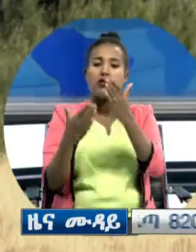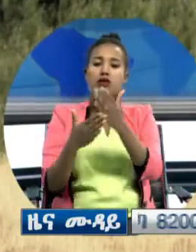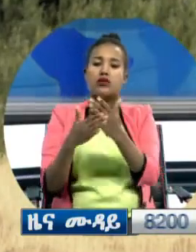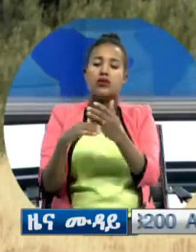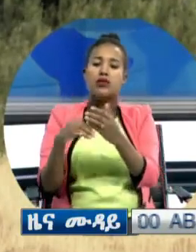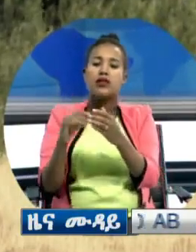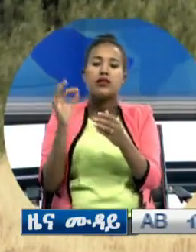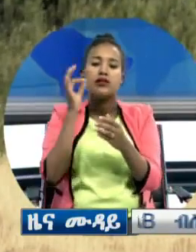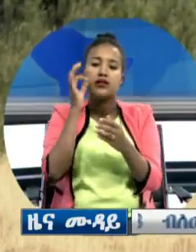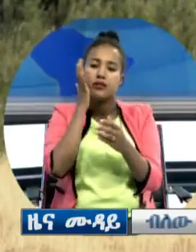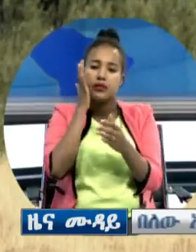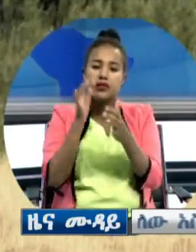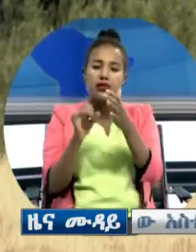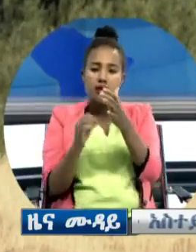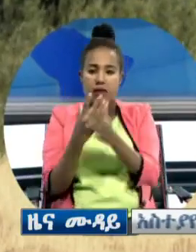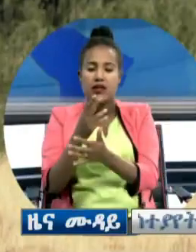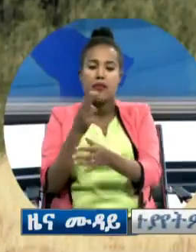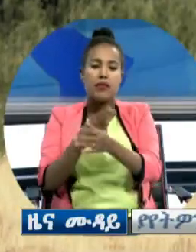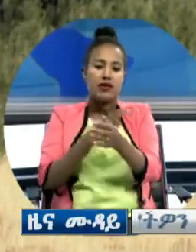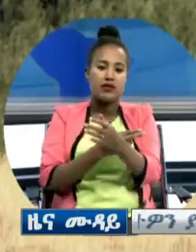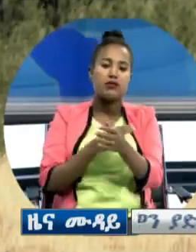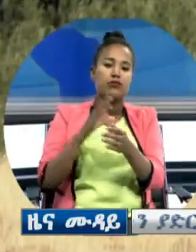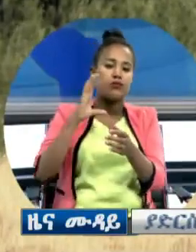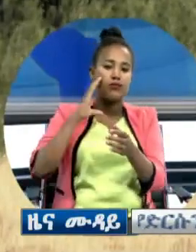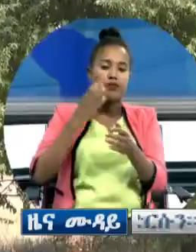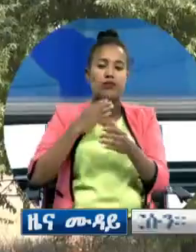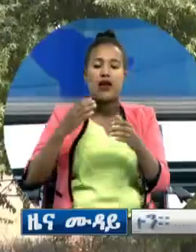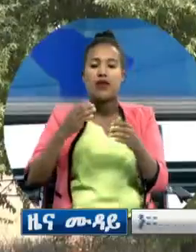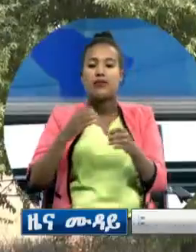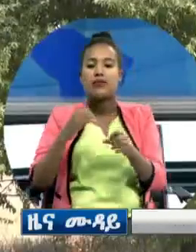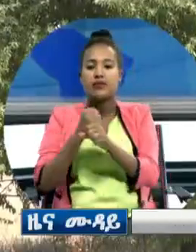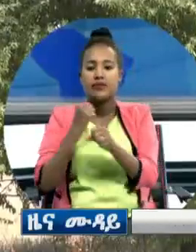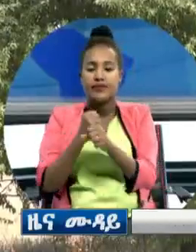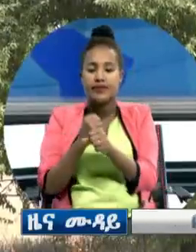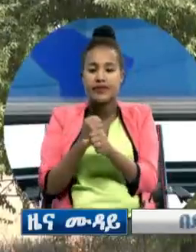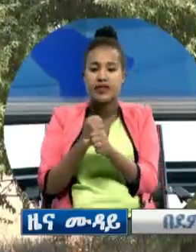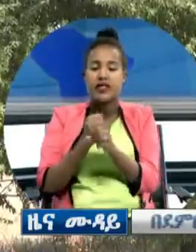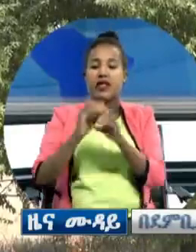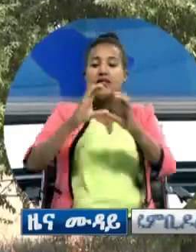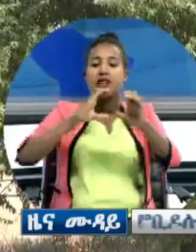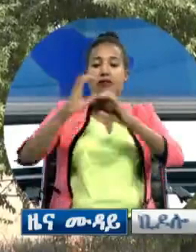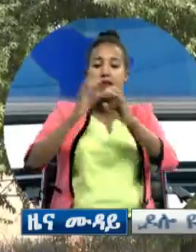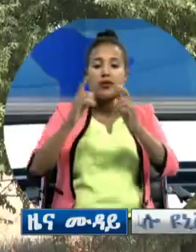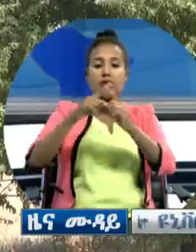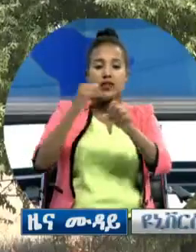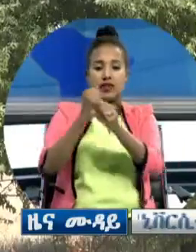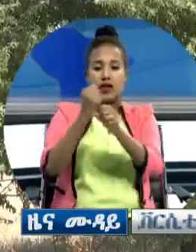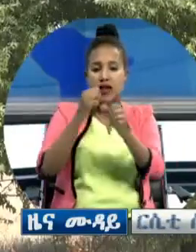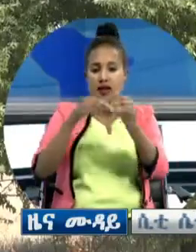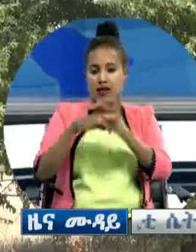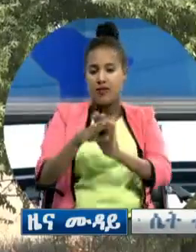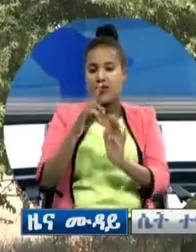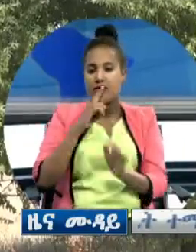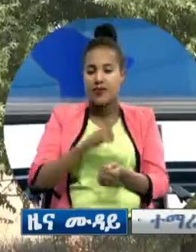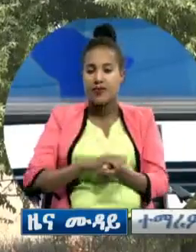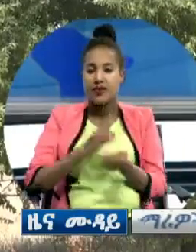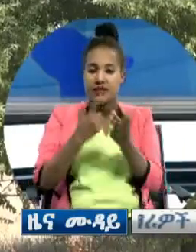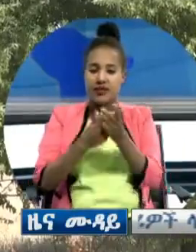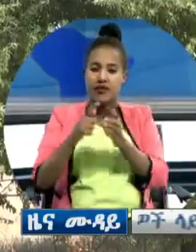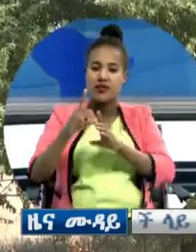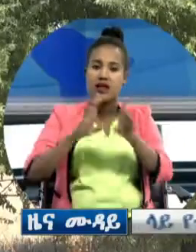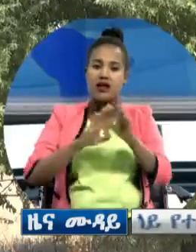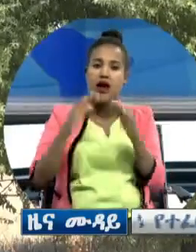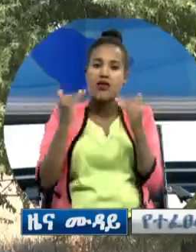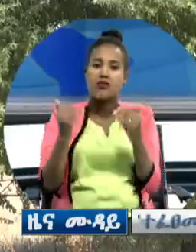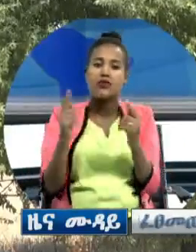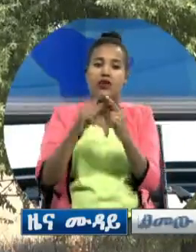የንብ እርባታ፣ የበግ ማርለብ ስራ ውስጥ ገብተው ኢኮኖሚ እንዲያመነጭ ከማድረግ አኳያ ተጓብተን ወደ ስራ እየገባን ያለ ነው። ይህን ስናደርግ